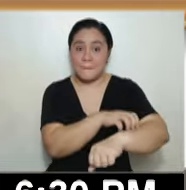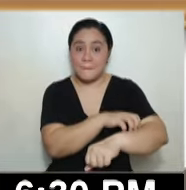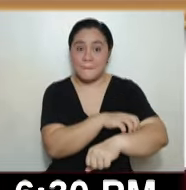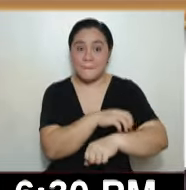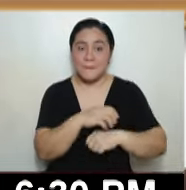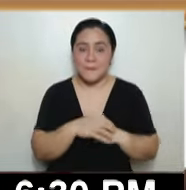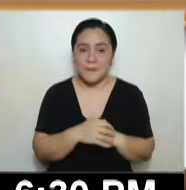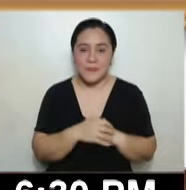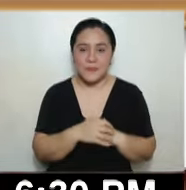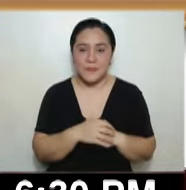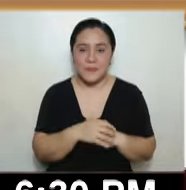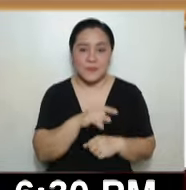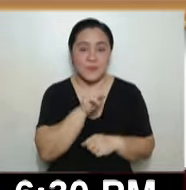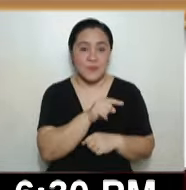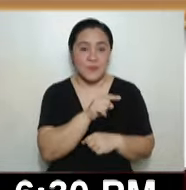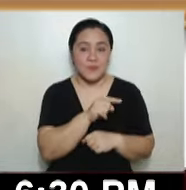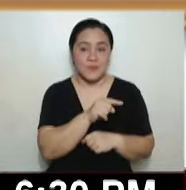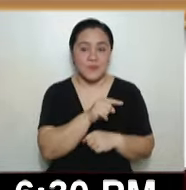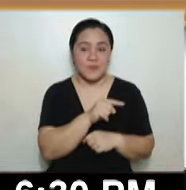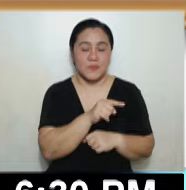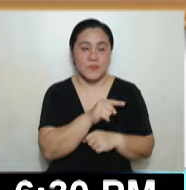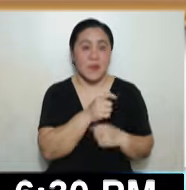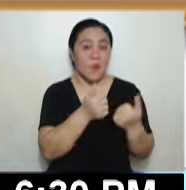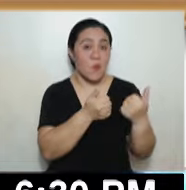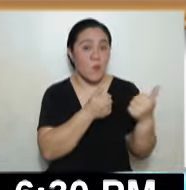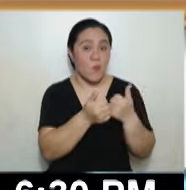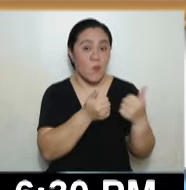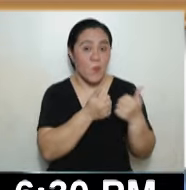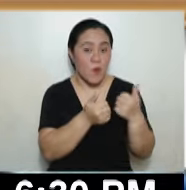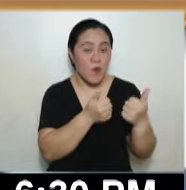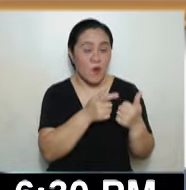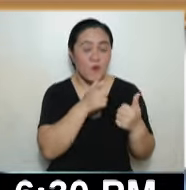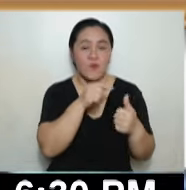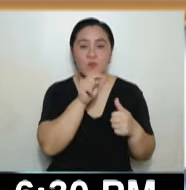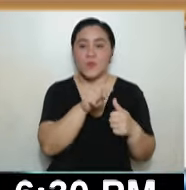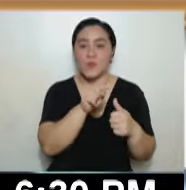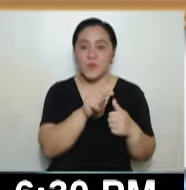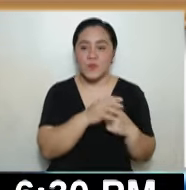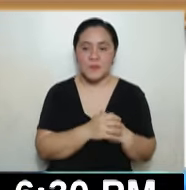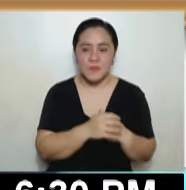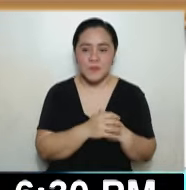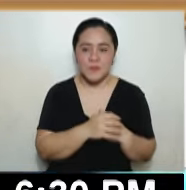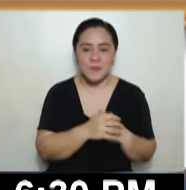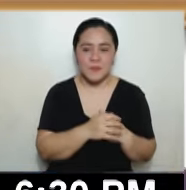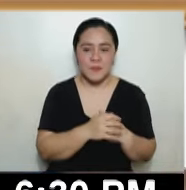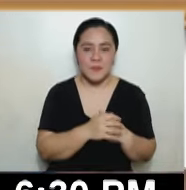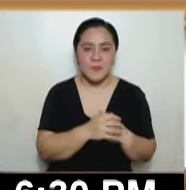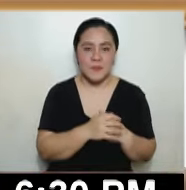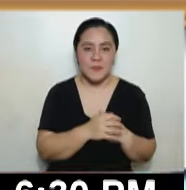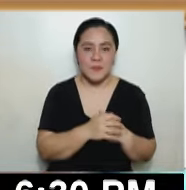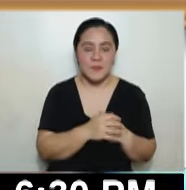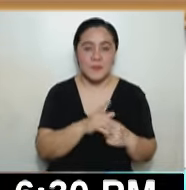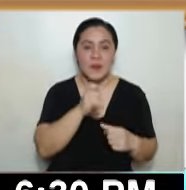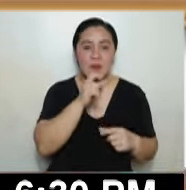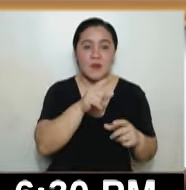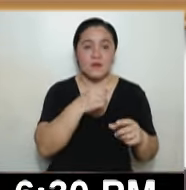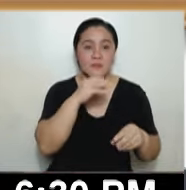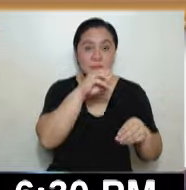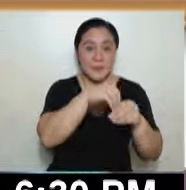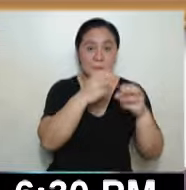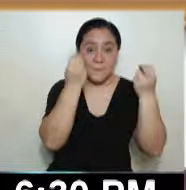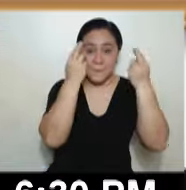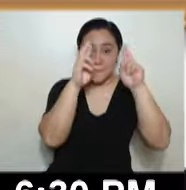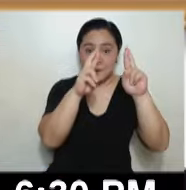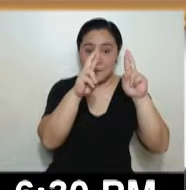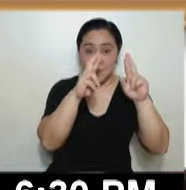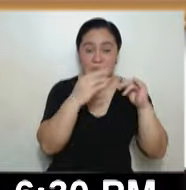hindi mismong ang lalaban on behalf of the outgoing incumbent mayor na si